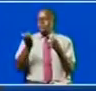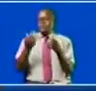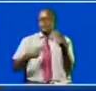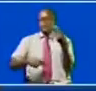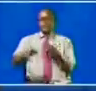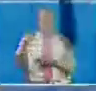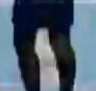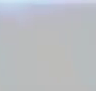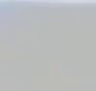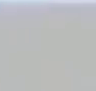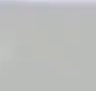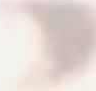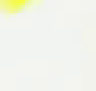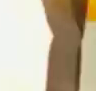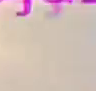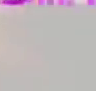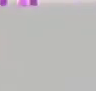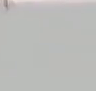miwa.